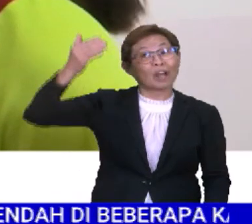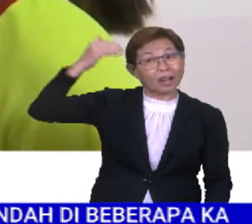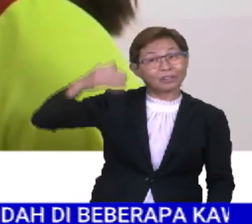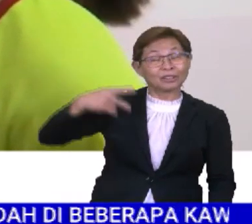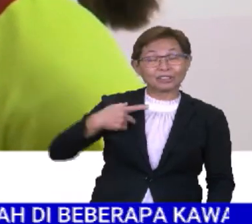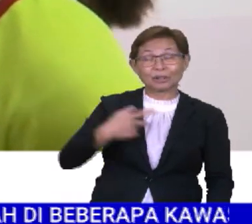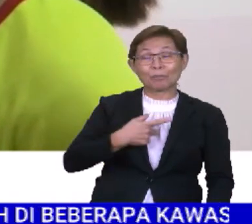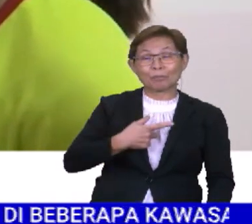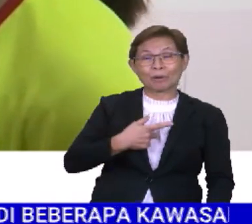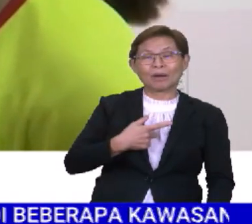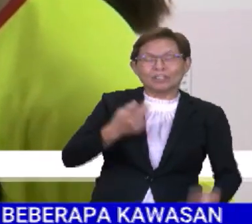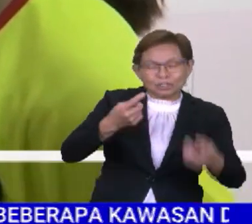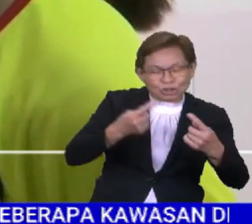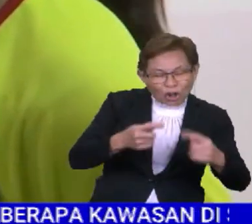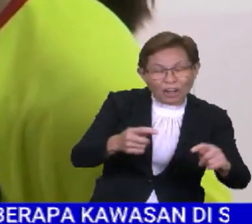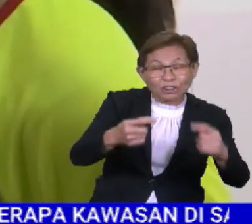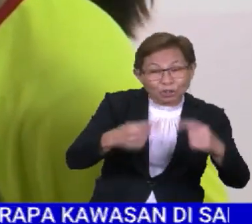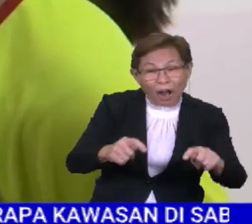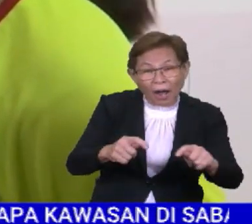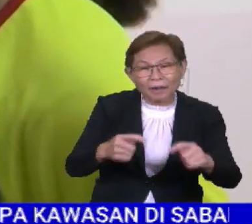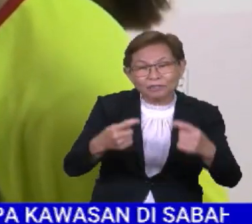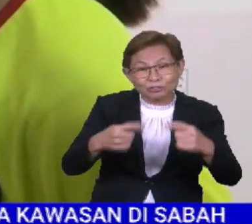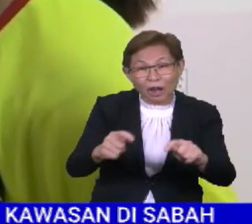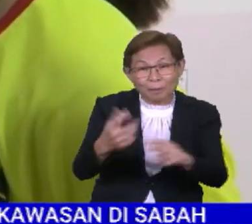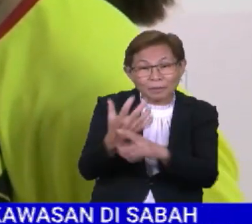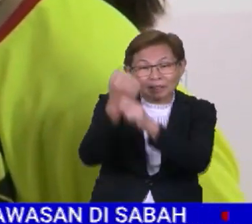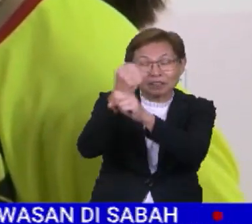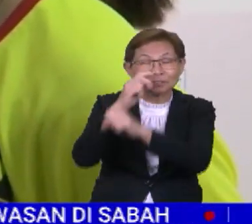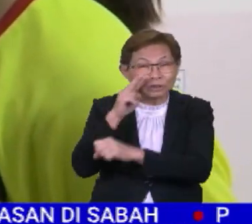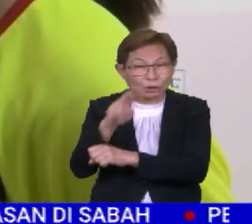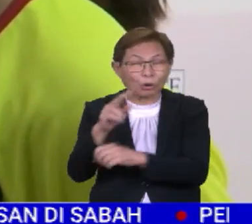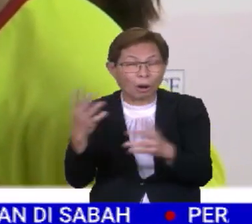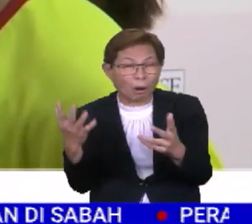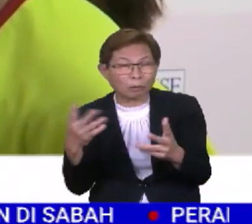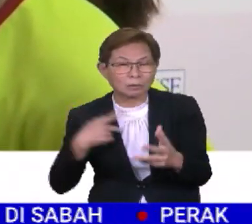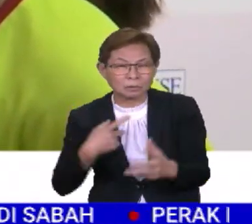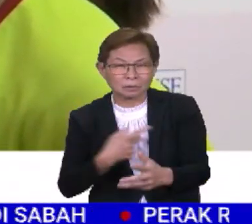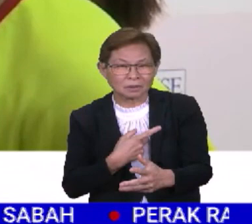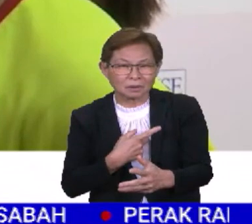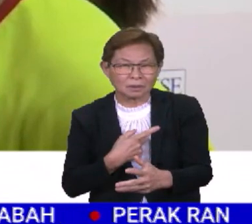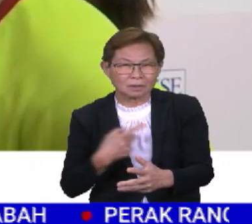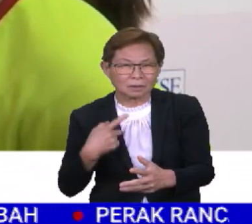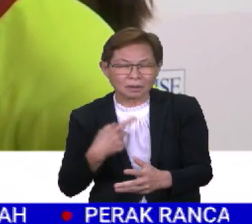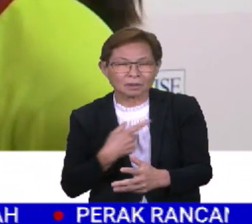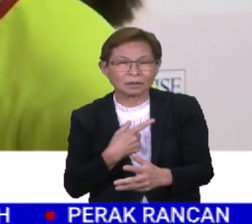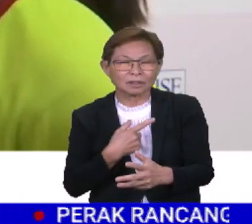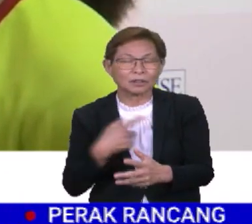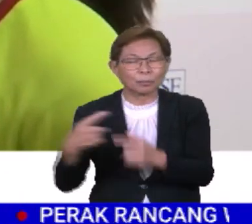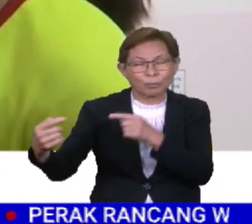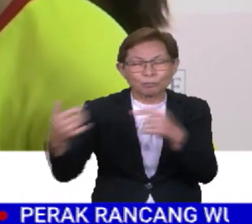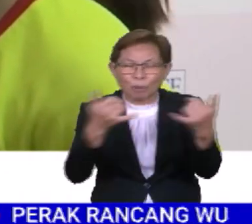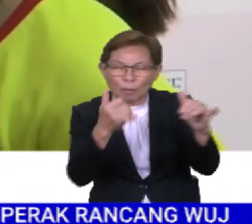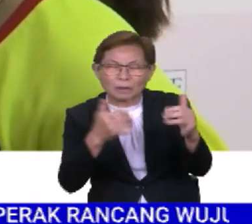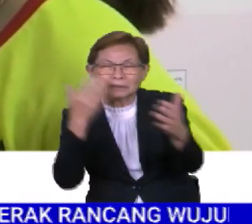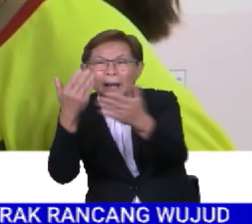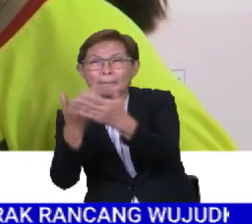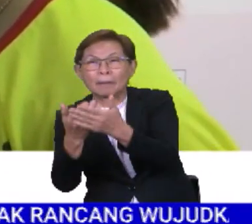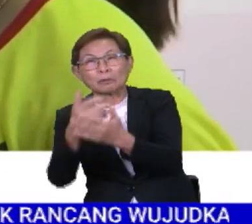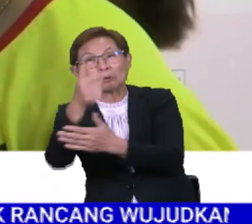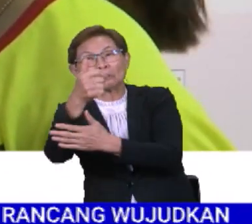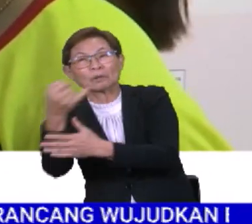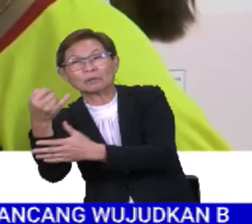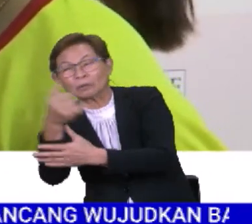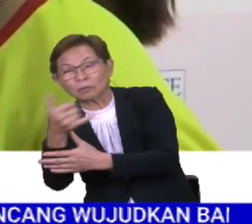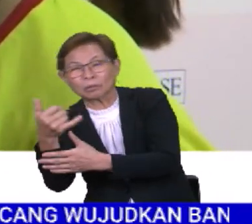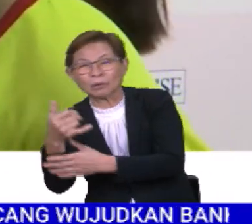So kita try untuk baikkan dalam game ini dan untuk tengok macam mana kita punya game sampai mana lah. Itu fikiran tak banyak lah,